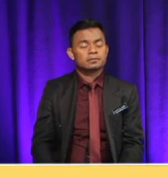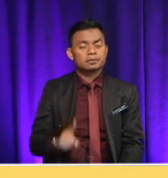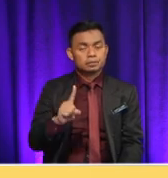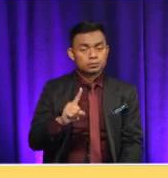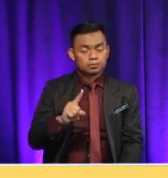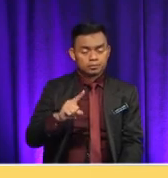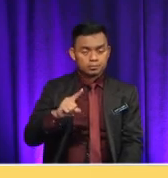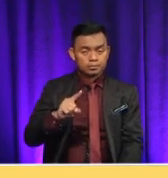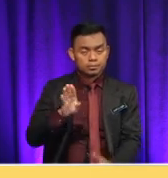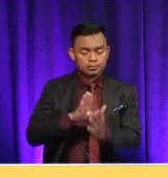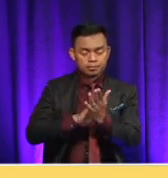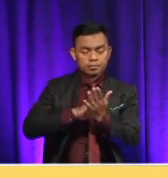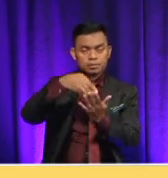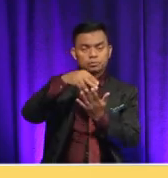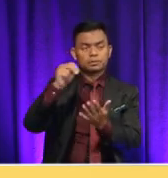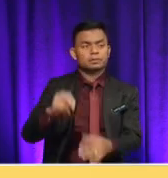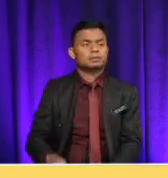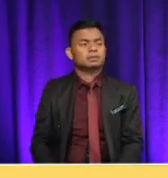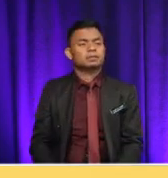akan bagi rangsangan